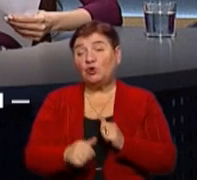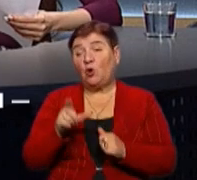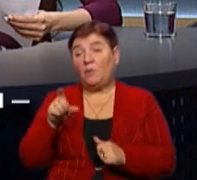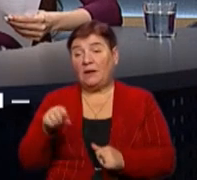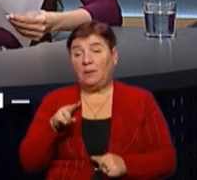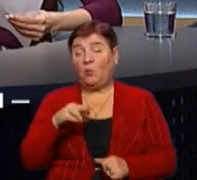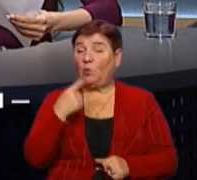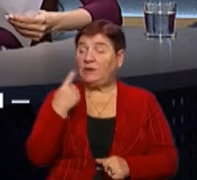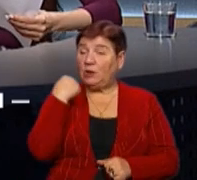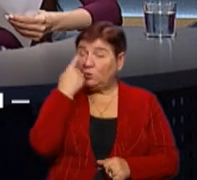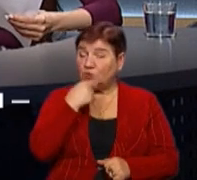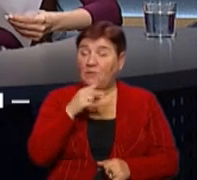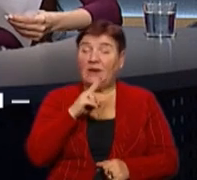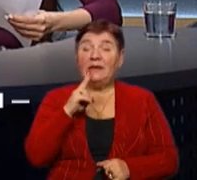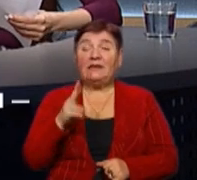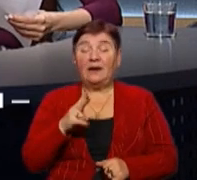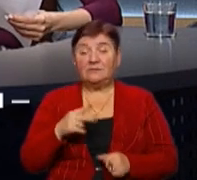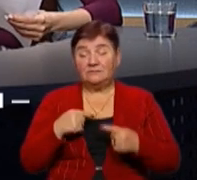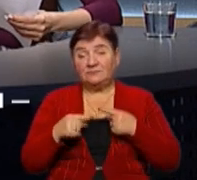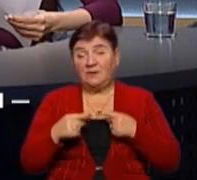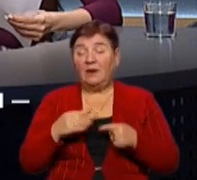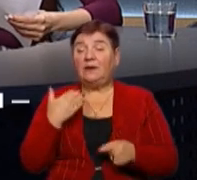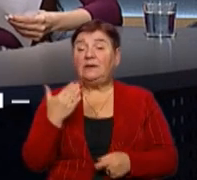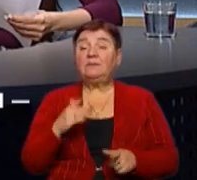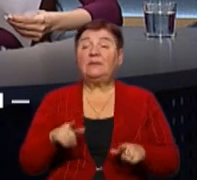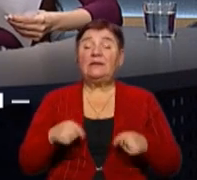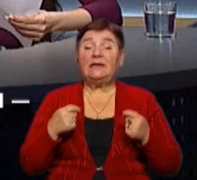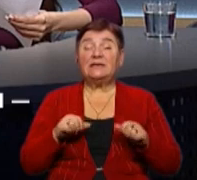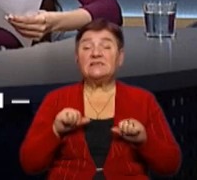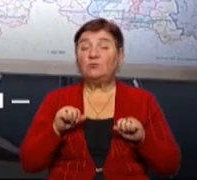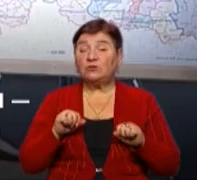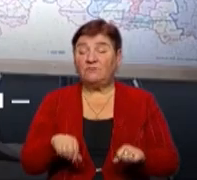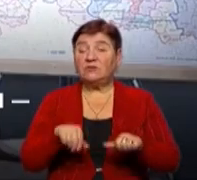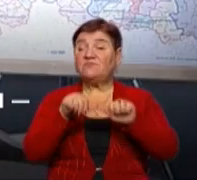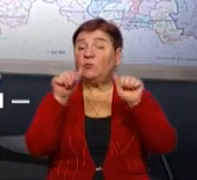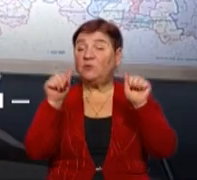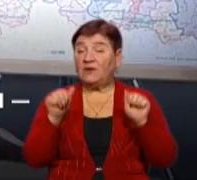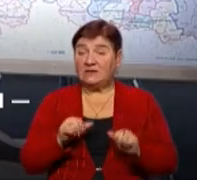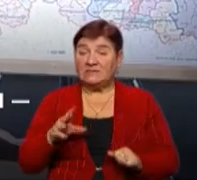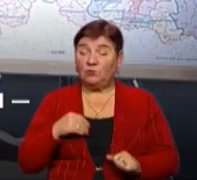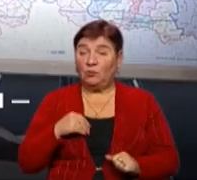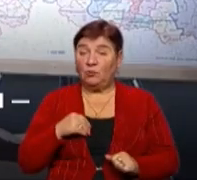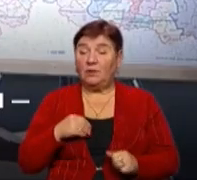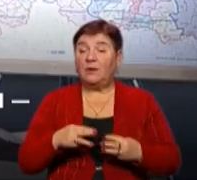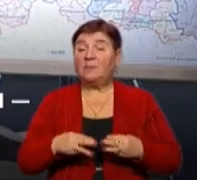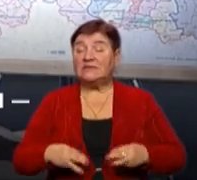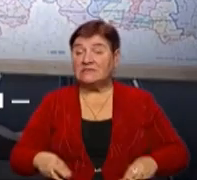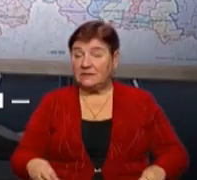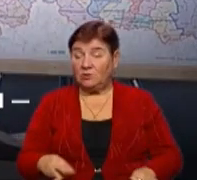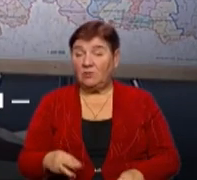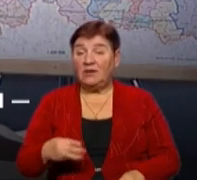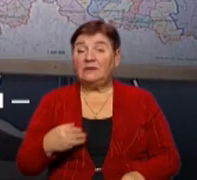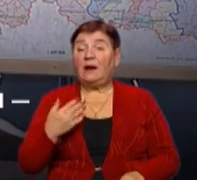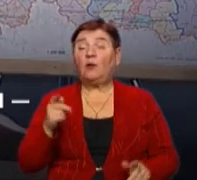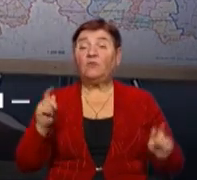одній особі, чи якісь інакші критерії? Вони, їм надається можливість сформувати свою президію на установчій